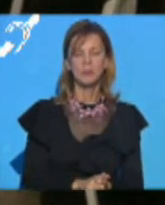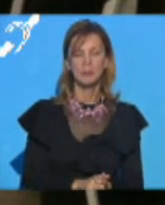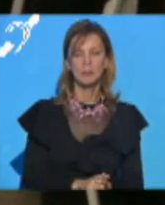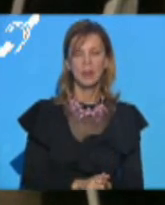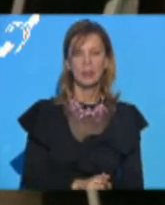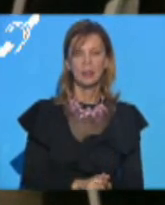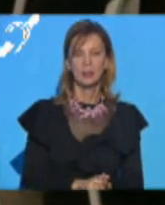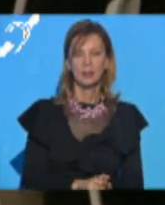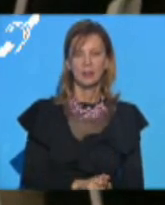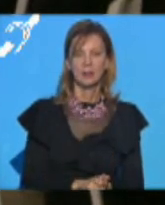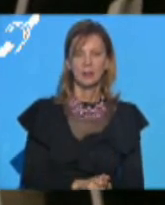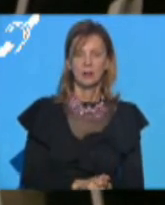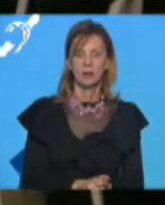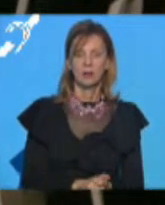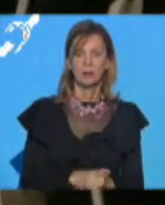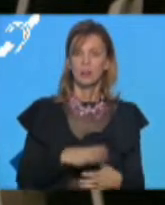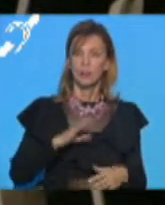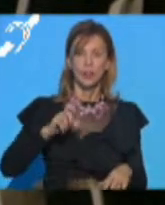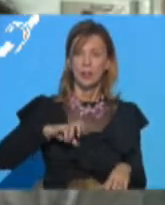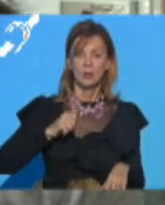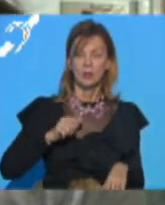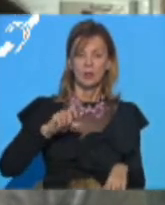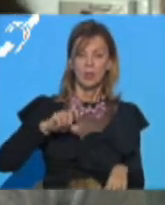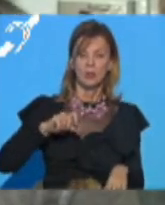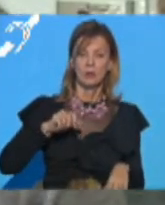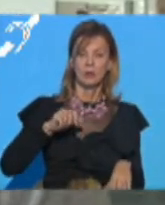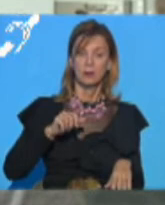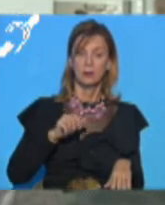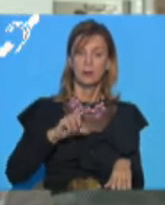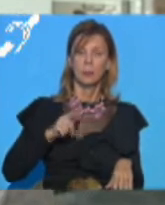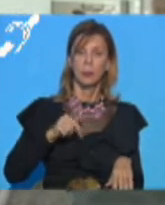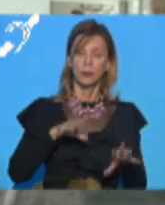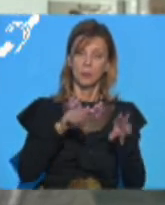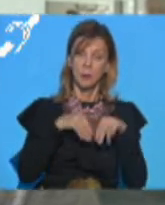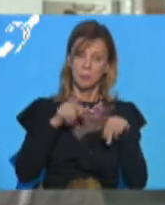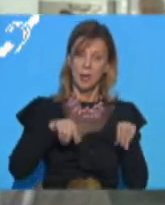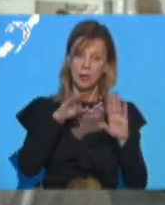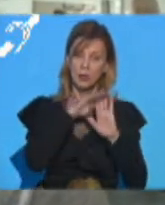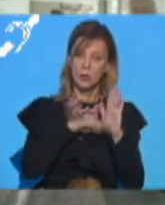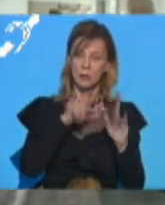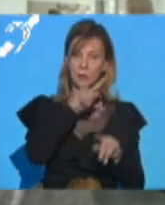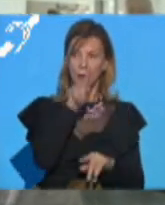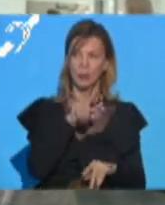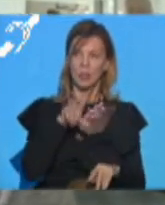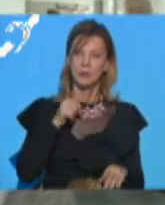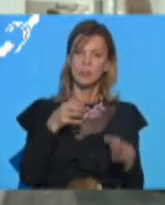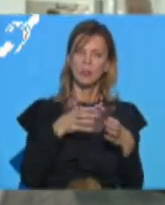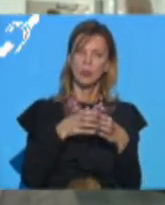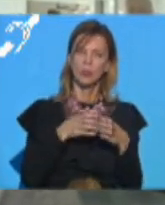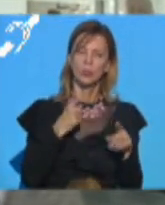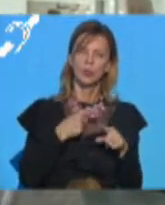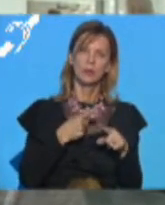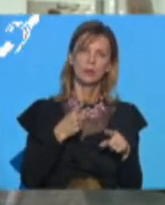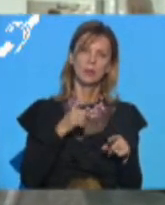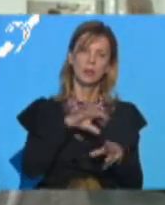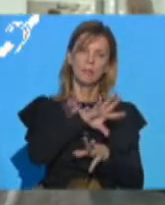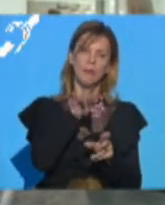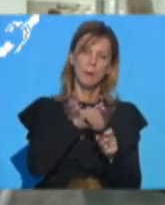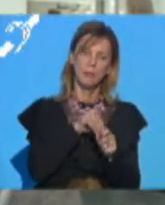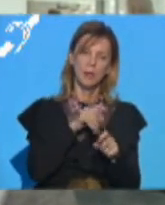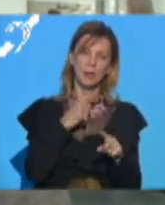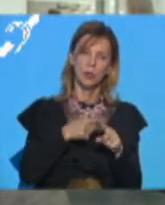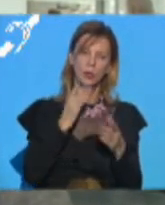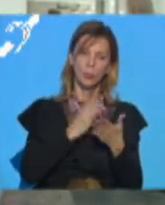Beneficiarii din ce categorii provin? Vorbim de grupul vulnerabile. Sunt familii care au